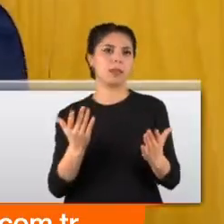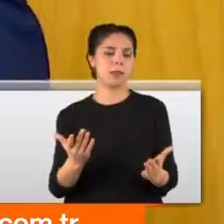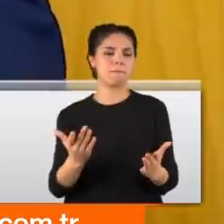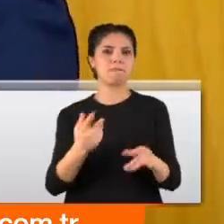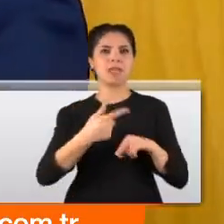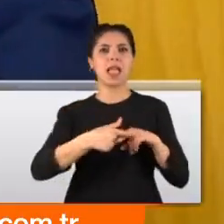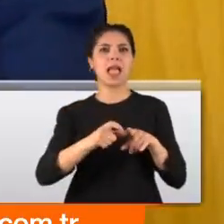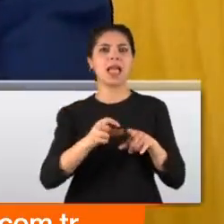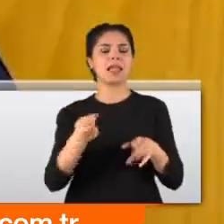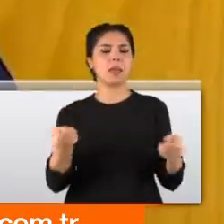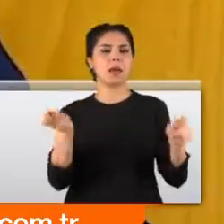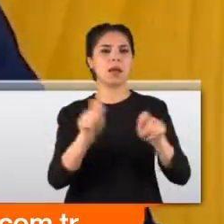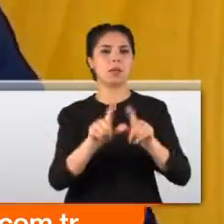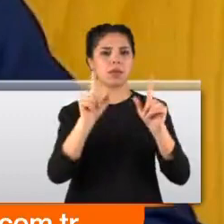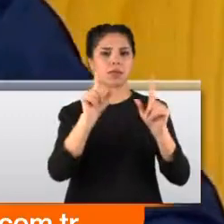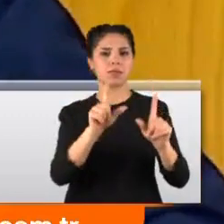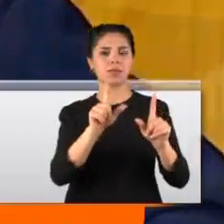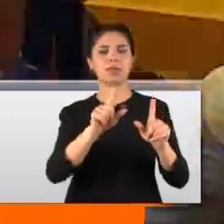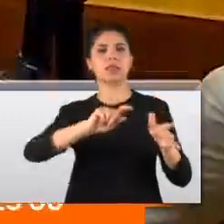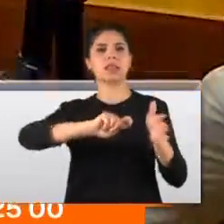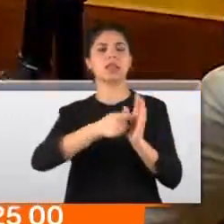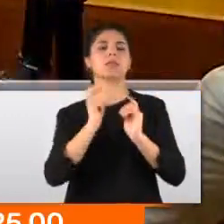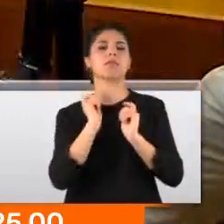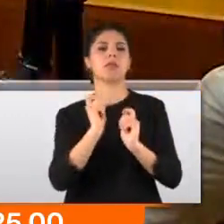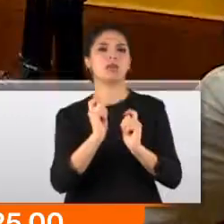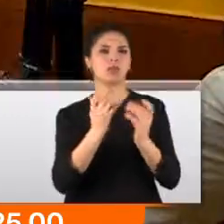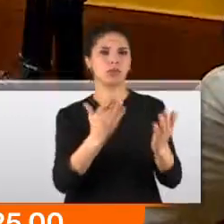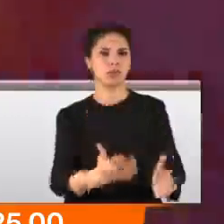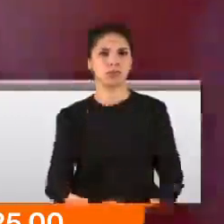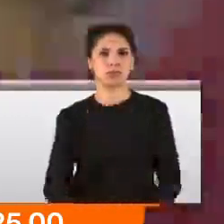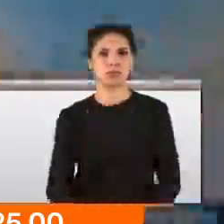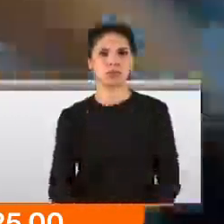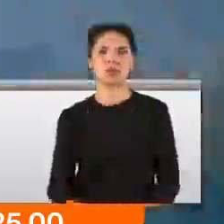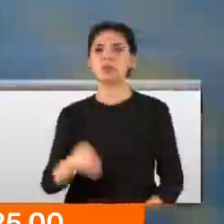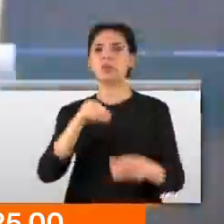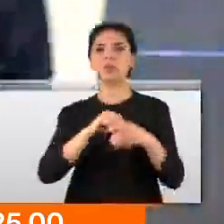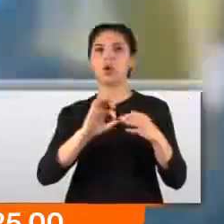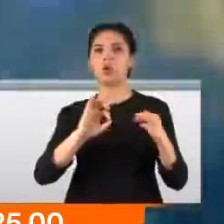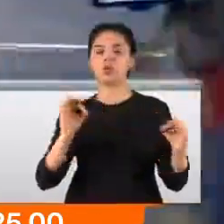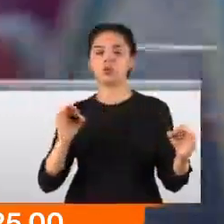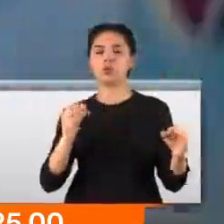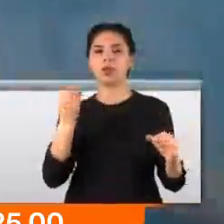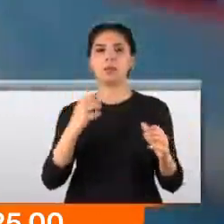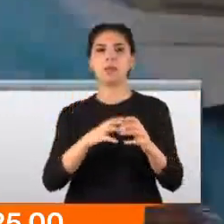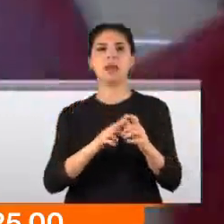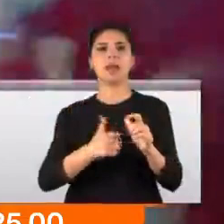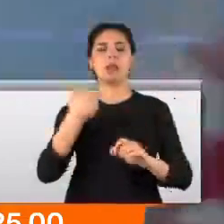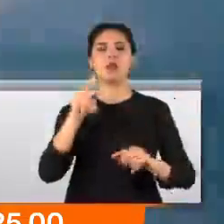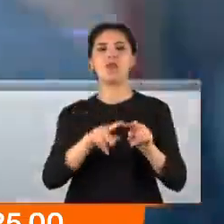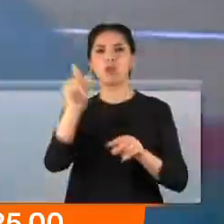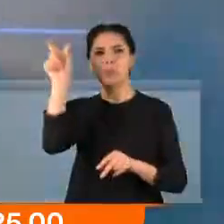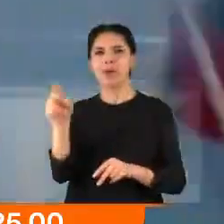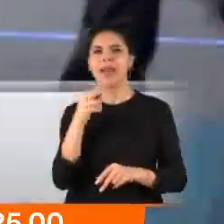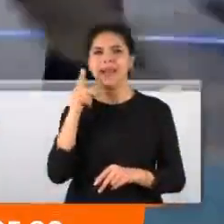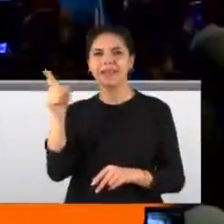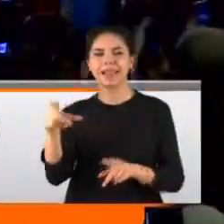HDP kapatılmalıdır. Kapısına kilit asılmalıdır. Son sözleri ise İyi Parti Genel Başkanı Meral